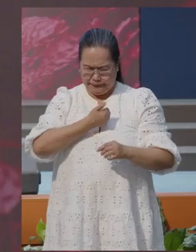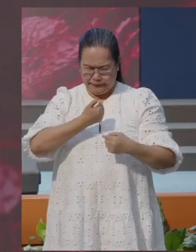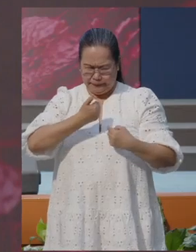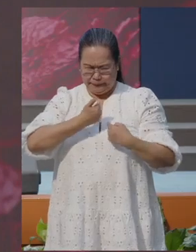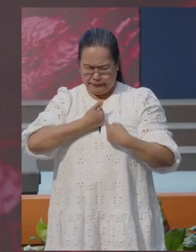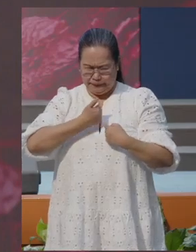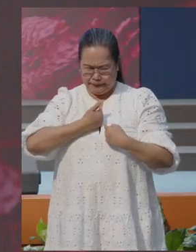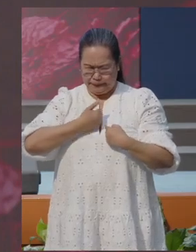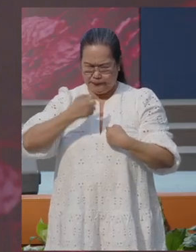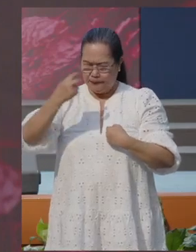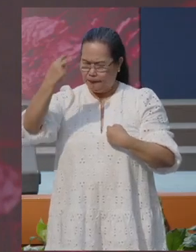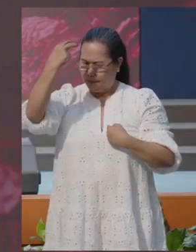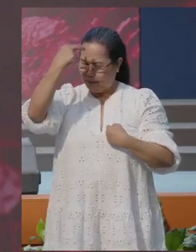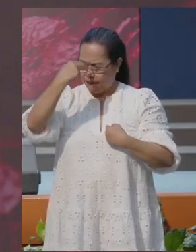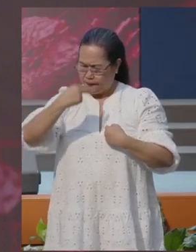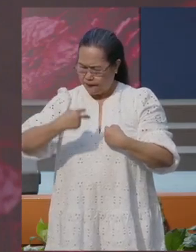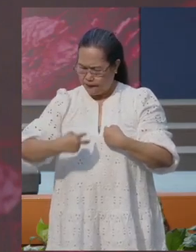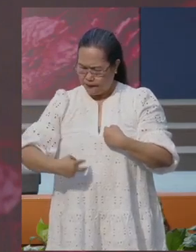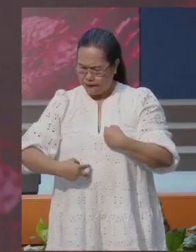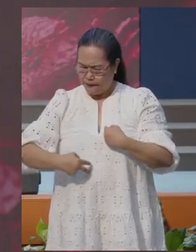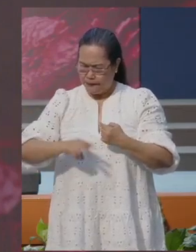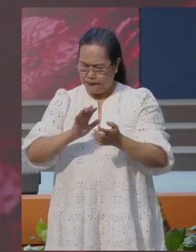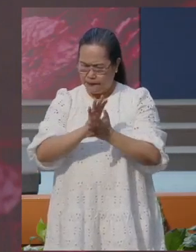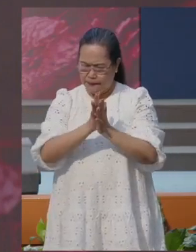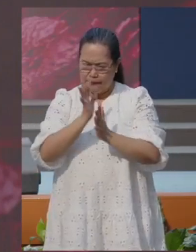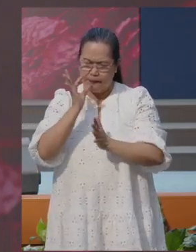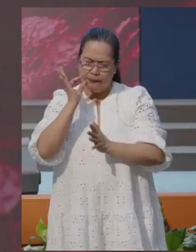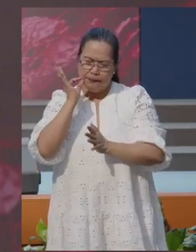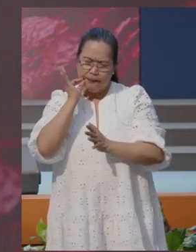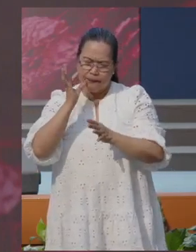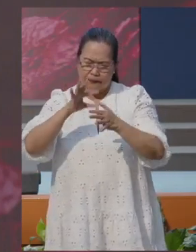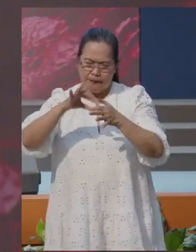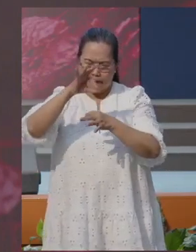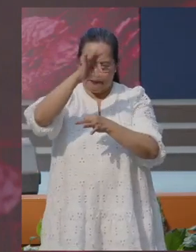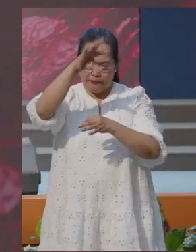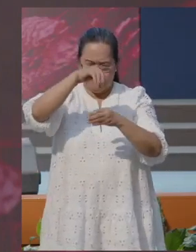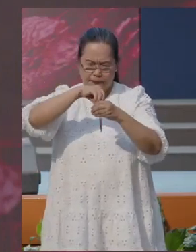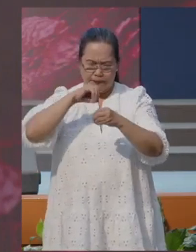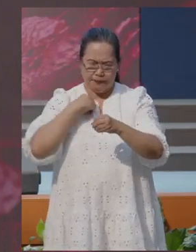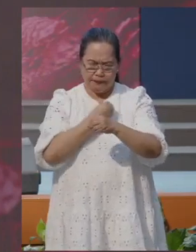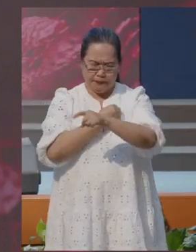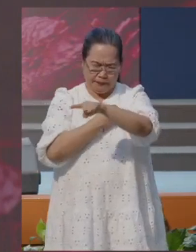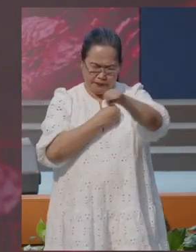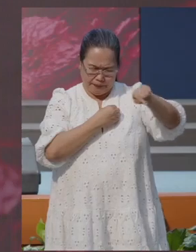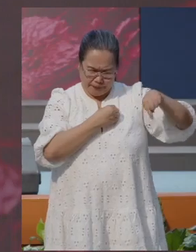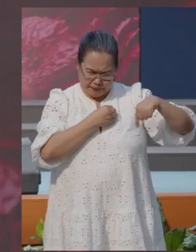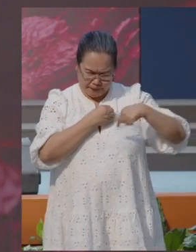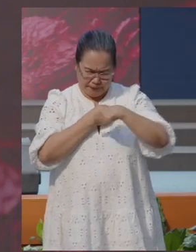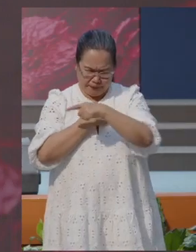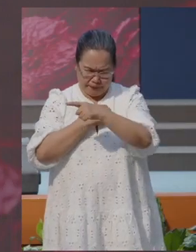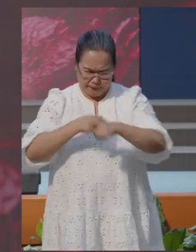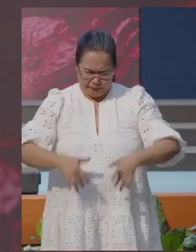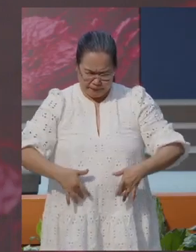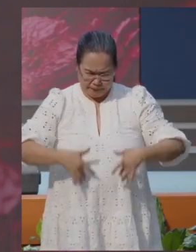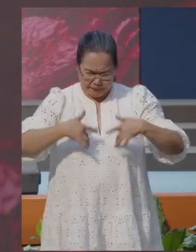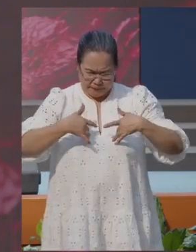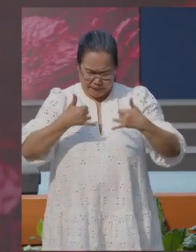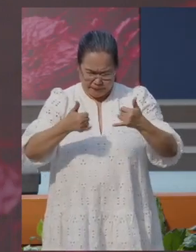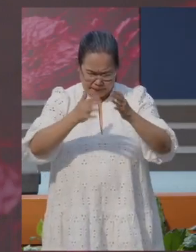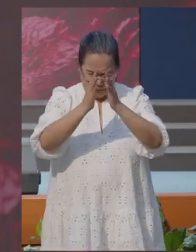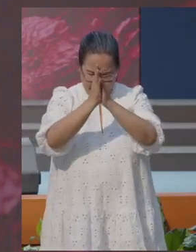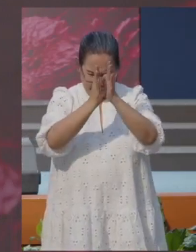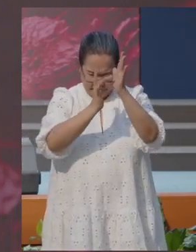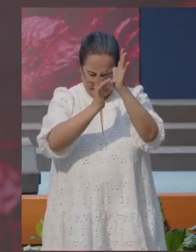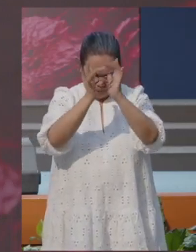ito ay makita na bunga ng Espiritu sa aming mga buhay. Ito ang aming samot dalangin sa pangalan